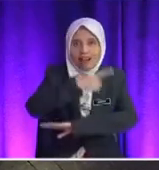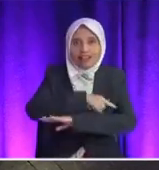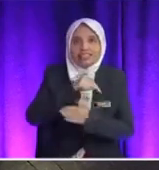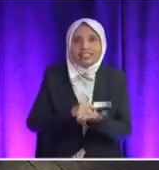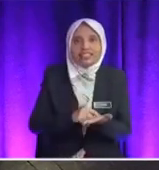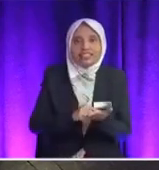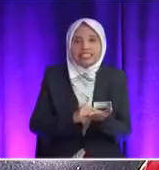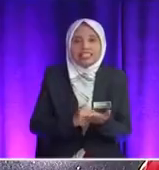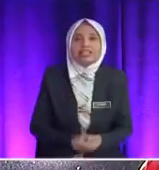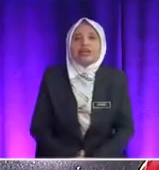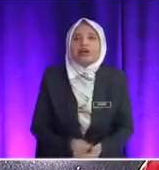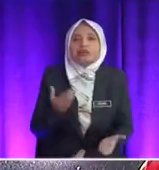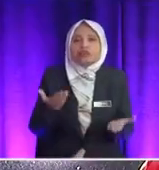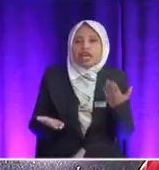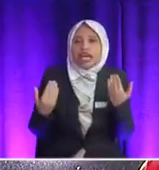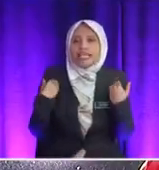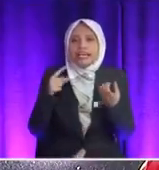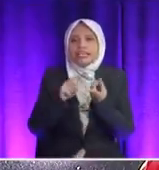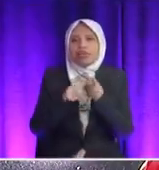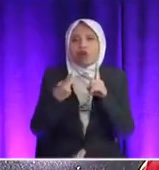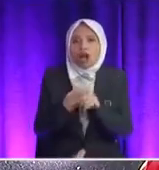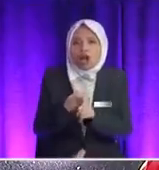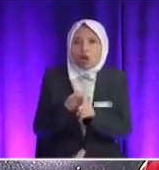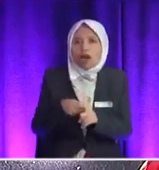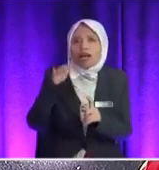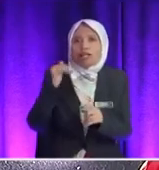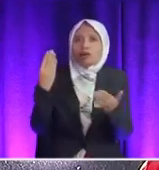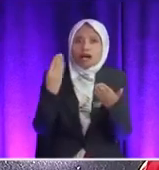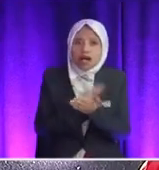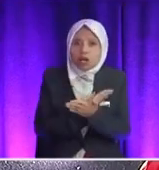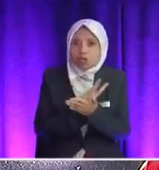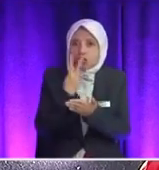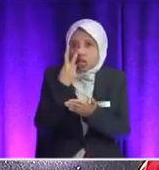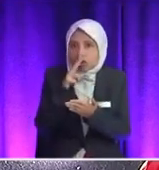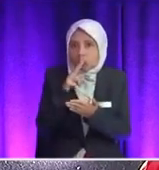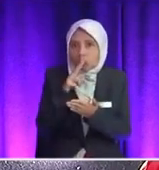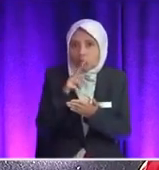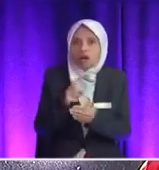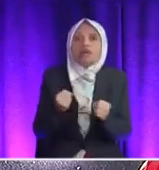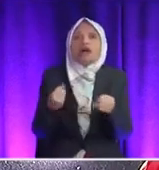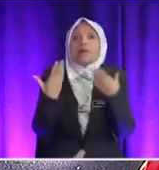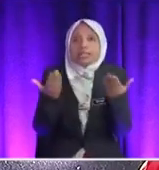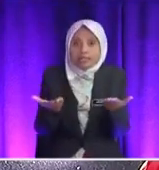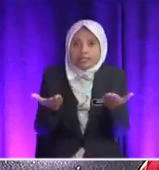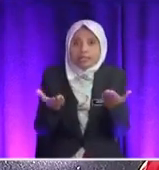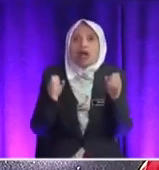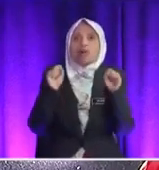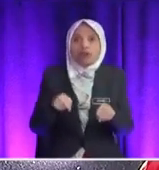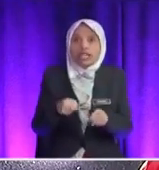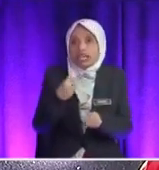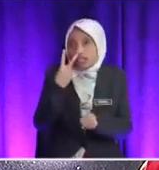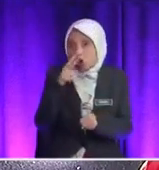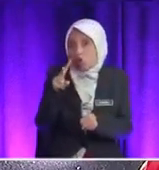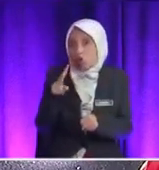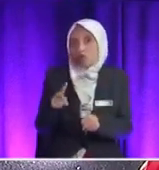adalah ini mungkin ada Ketika engkau begitu yang baru saja menuntunnya terlepas halnya saya bisa kita kali ini boleh rujuk